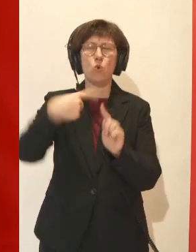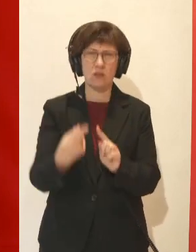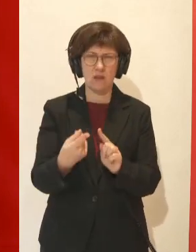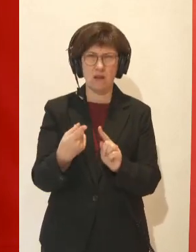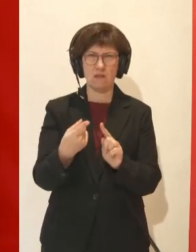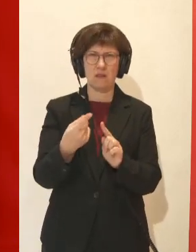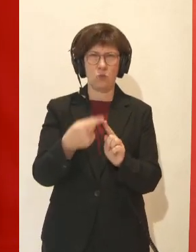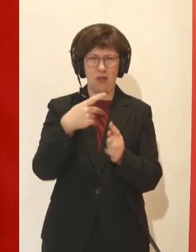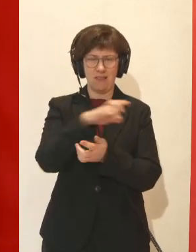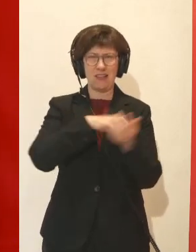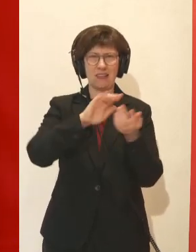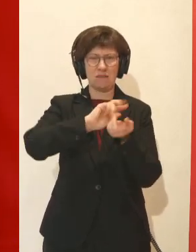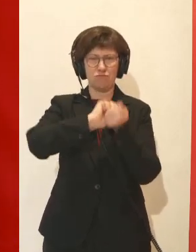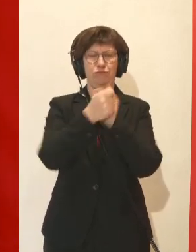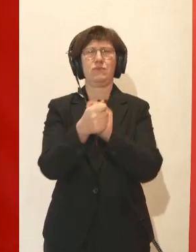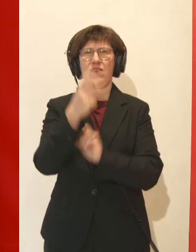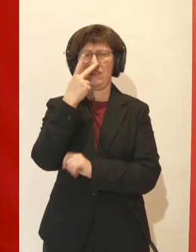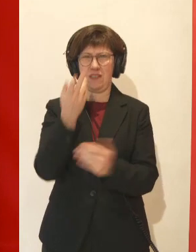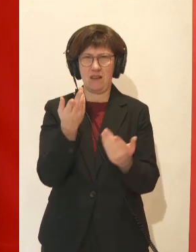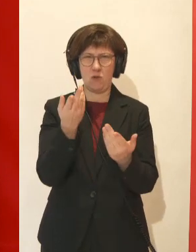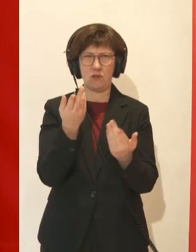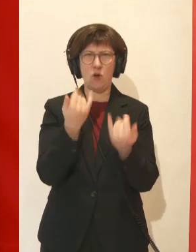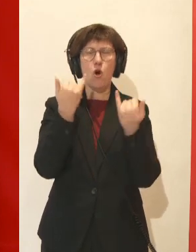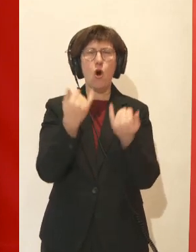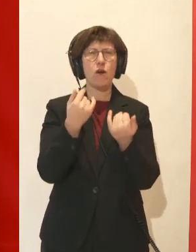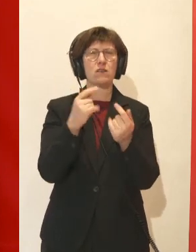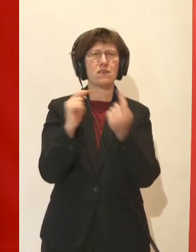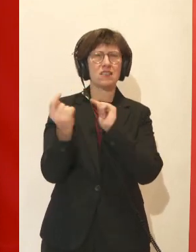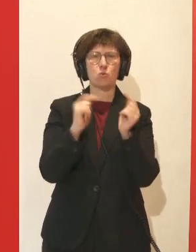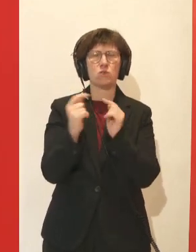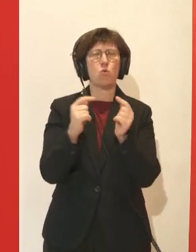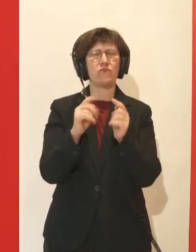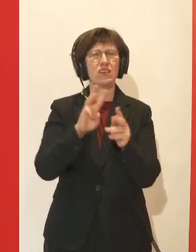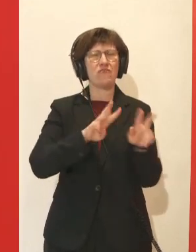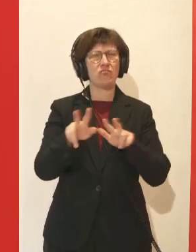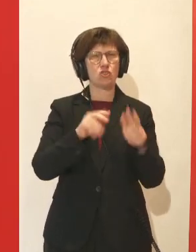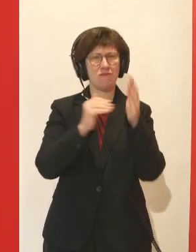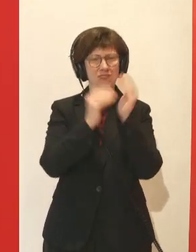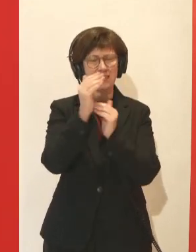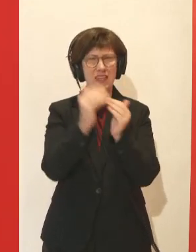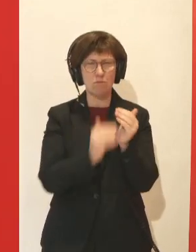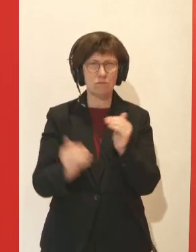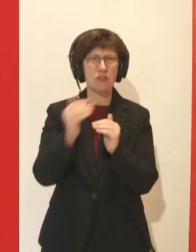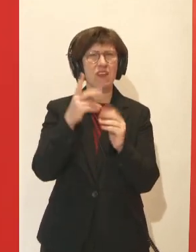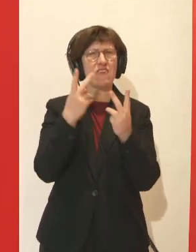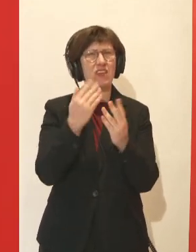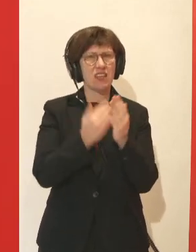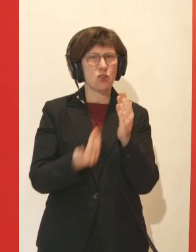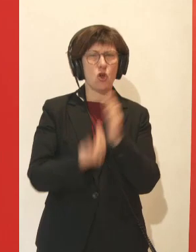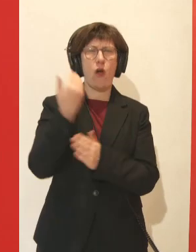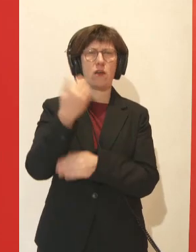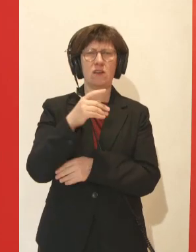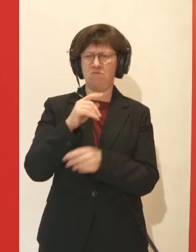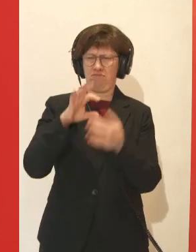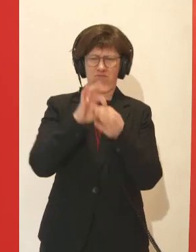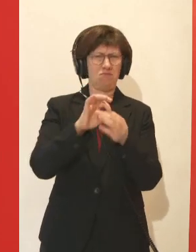welche Umbrüche bringt diese Krise? Also wenn wir heute reden über ein Update für das Wirtschaftssystem, dann hat das ja unmittelbar mit Corona zu tun. Oder wenn wir über die